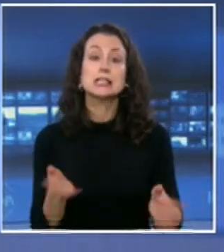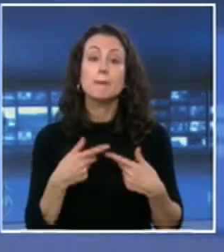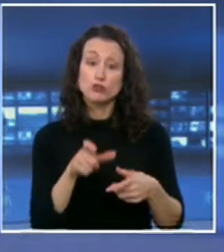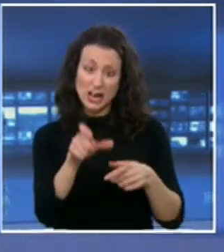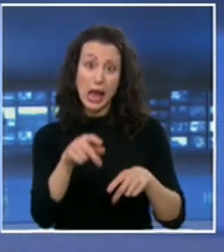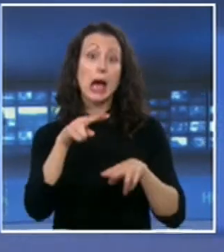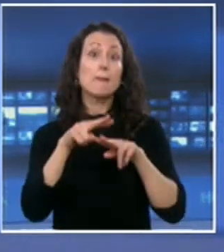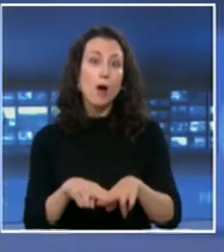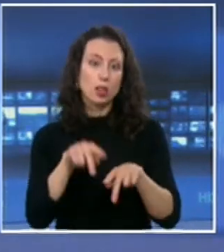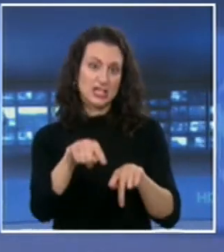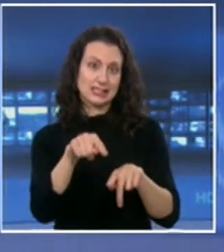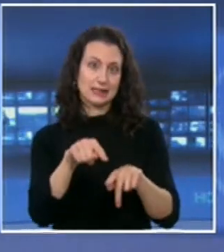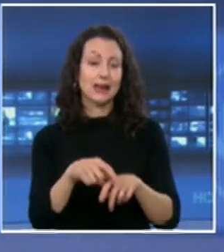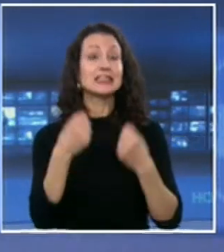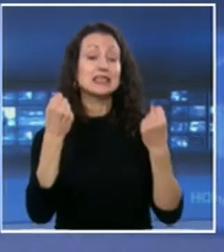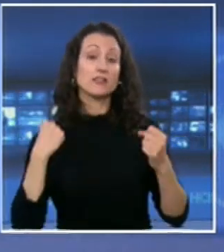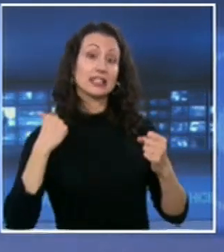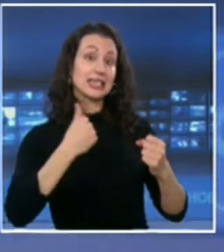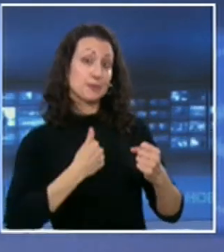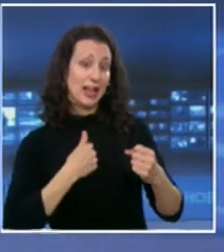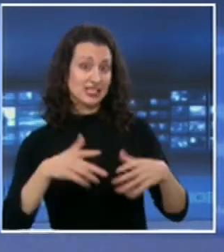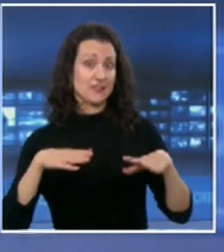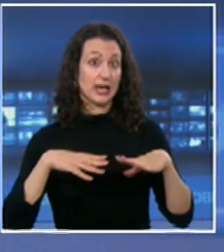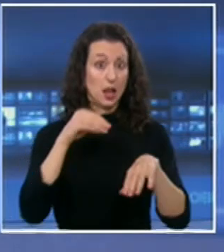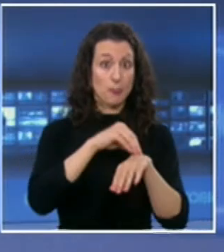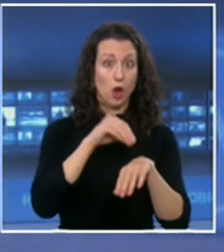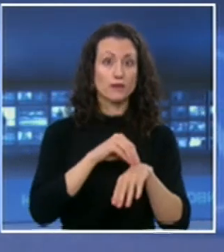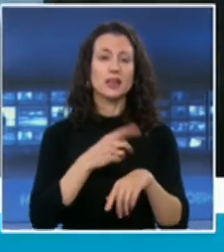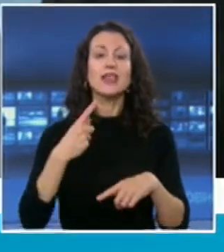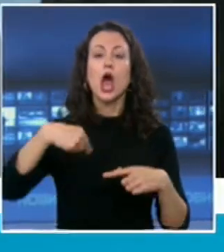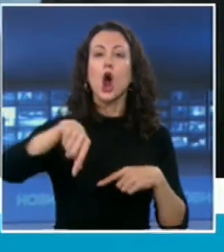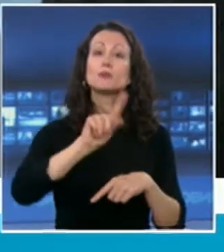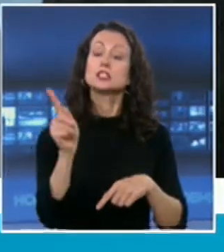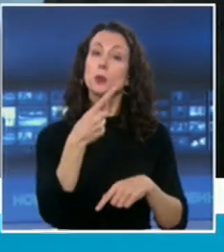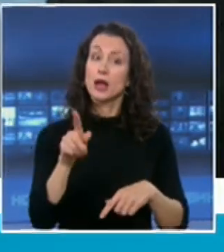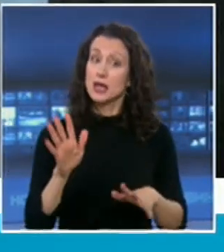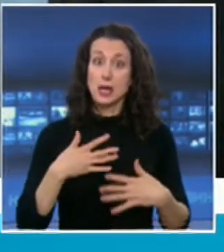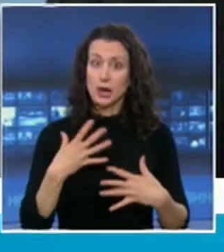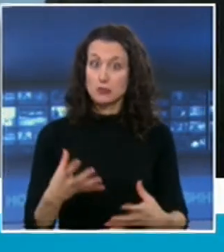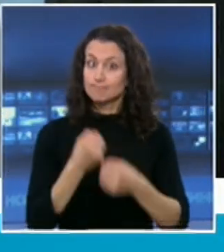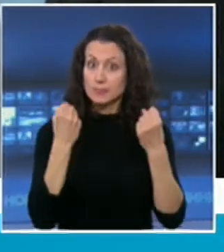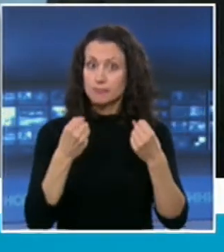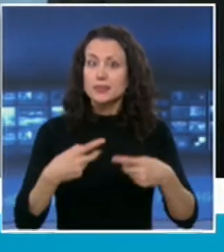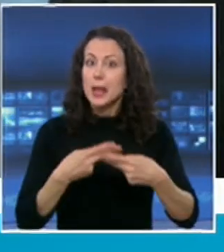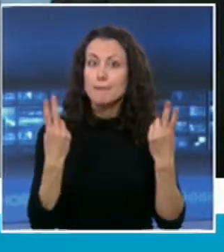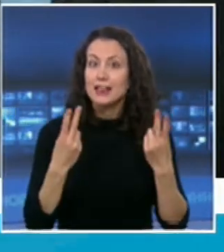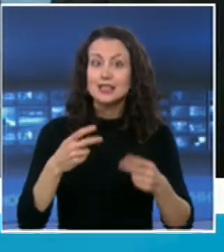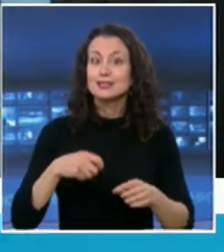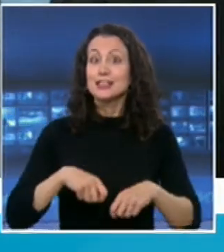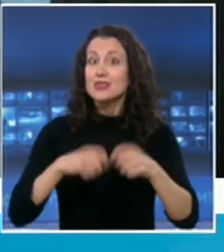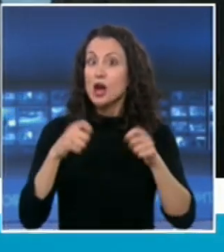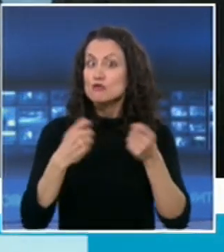здравната инспекция в града и областният управител. Има ли вече открити нарушения? Благой Бекриев за това. Добър вечер, Благо.